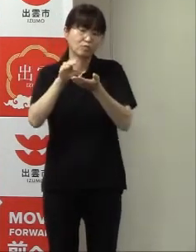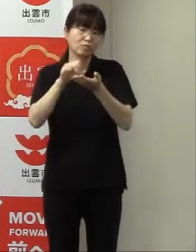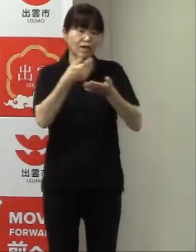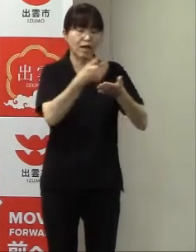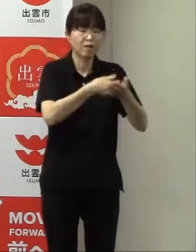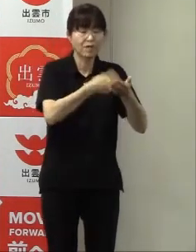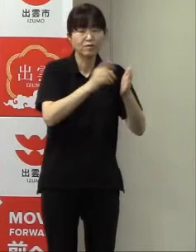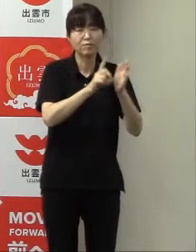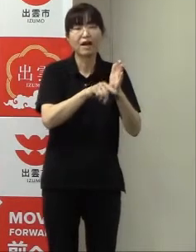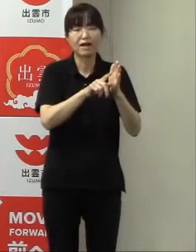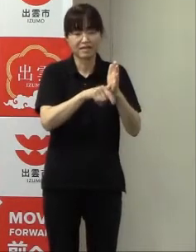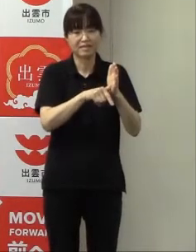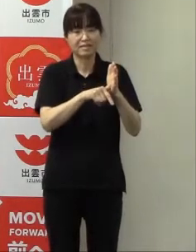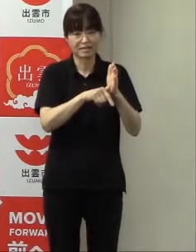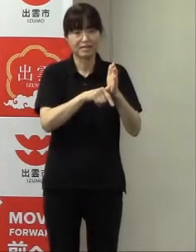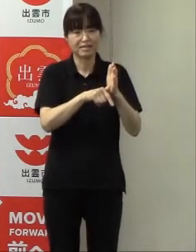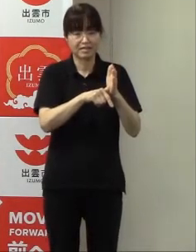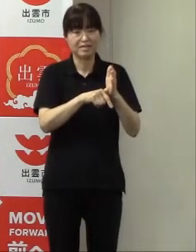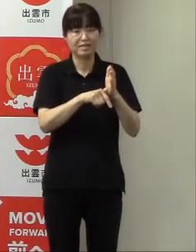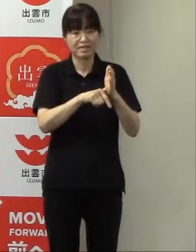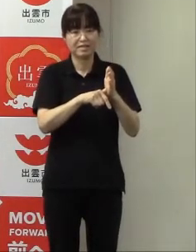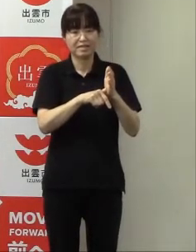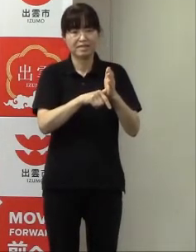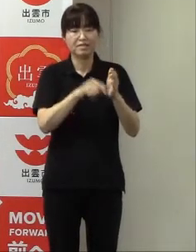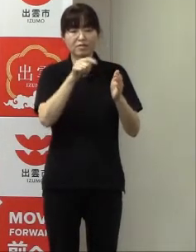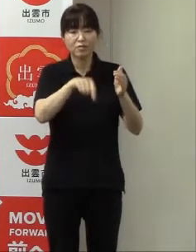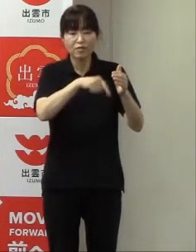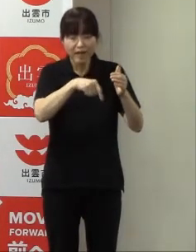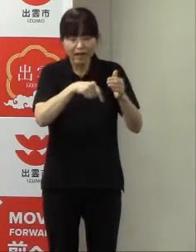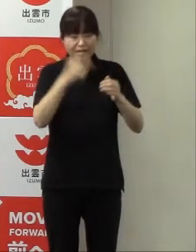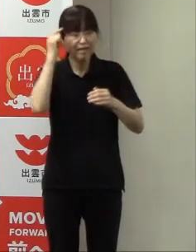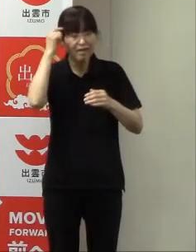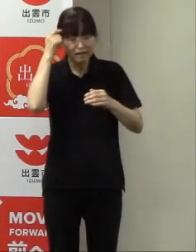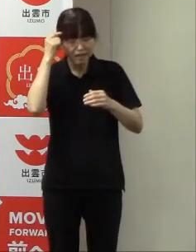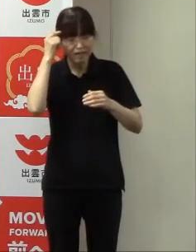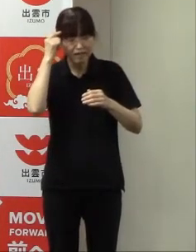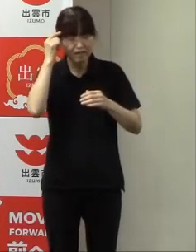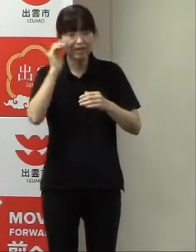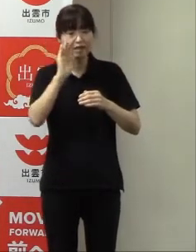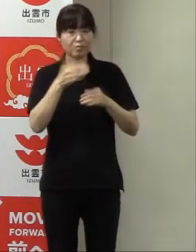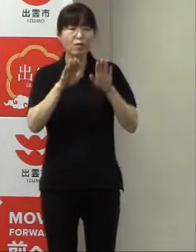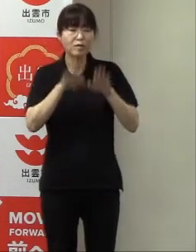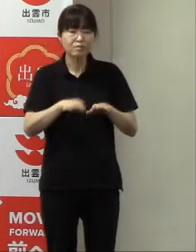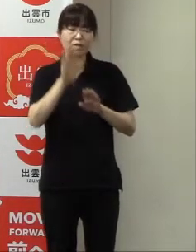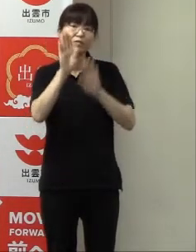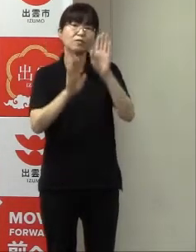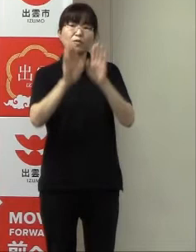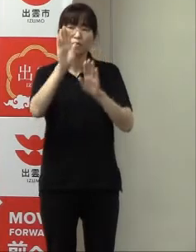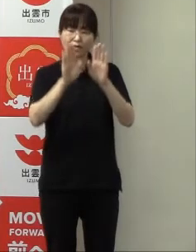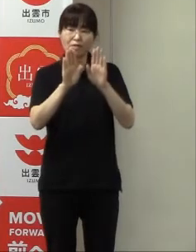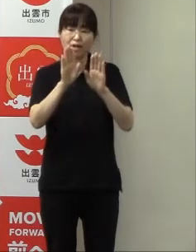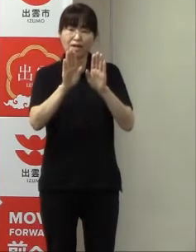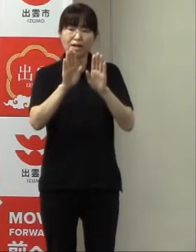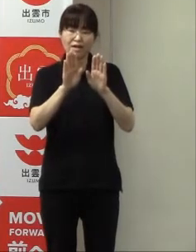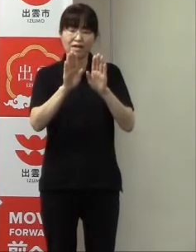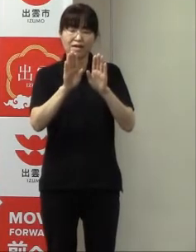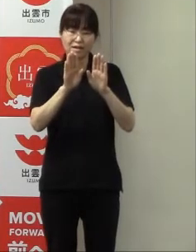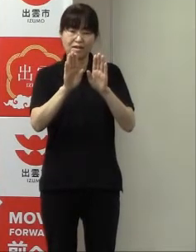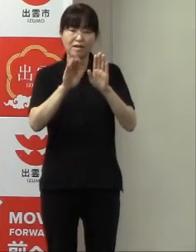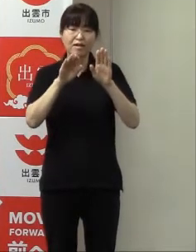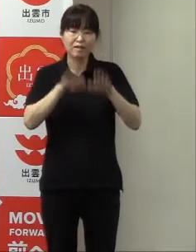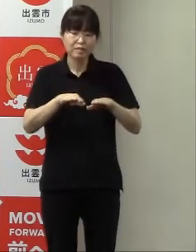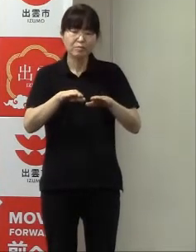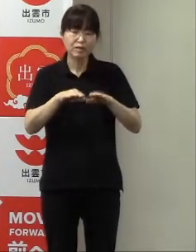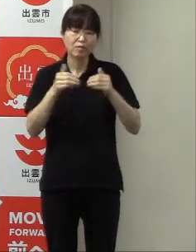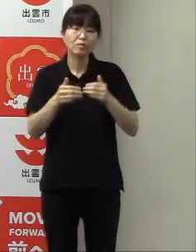場合については別途その余剰の中でも検討したいと思いますけど、今現状の中では少し、今までのスピードから